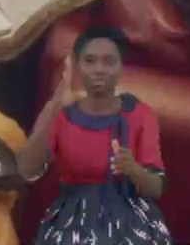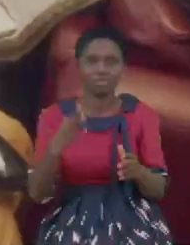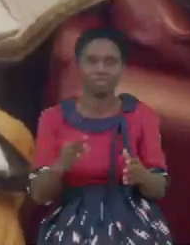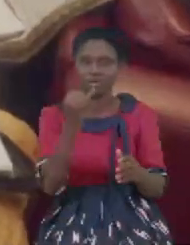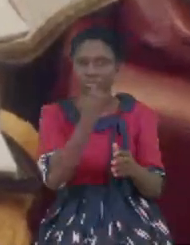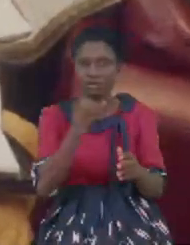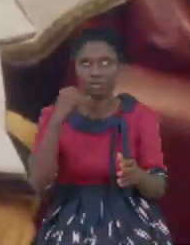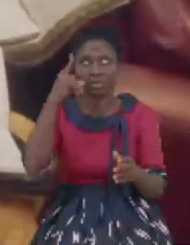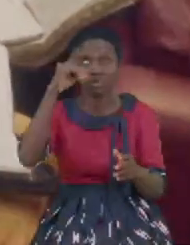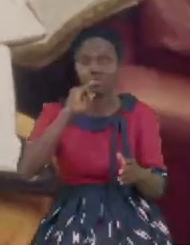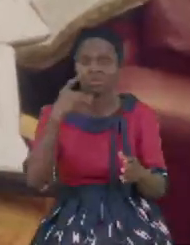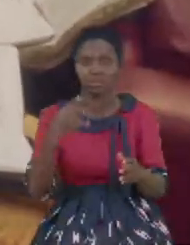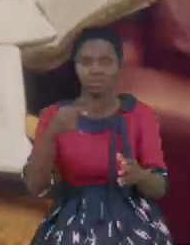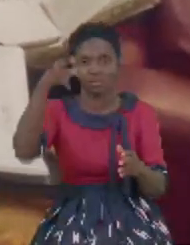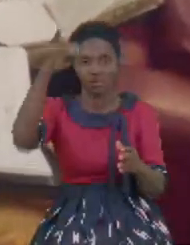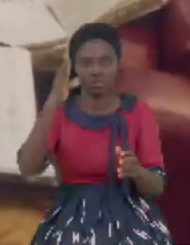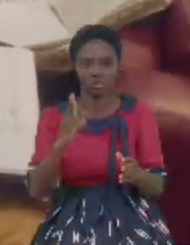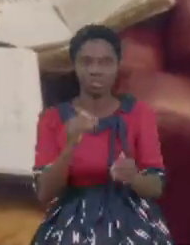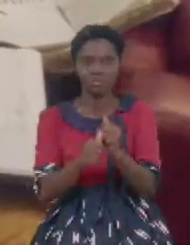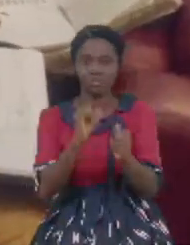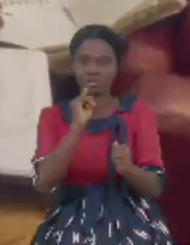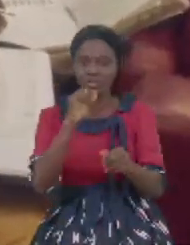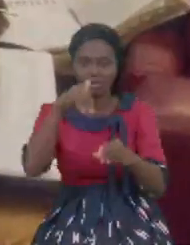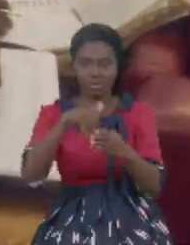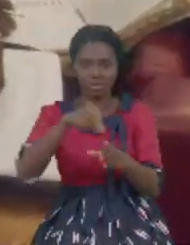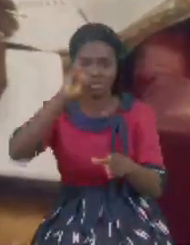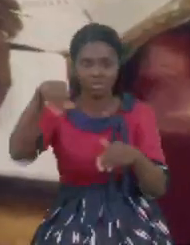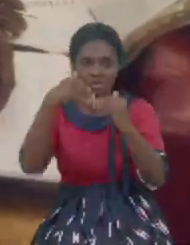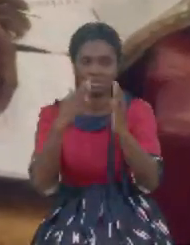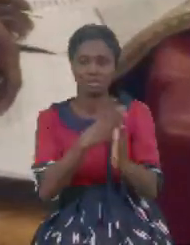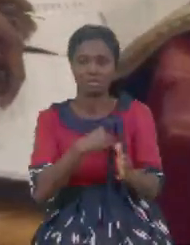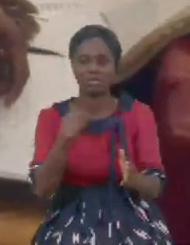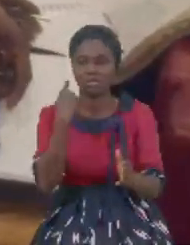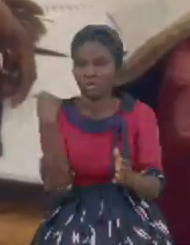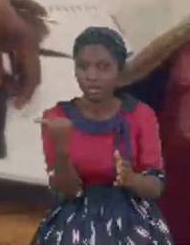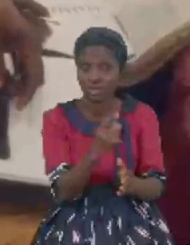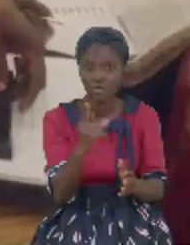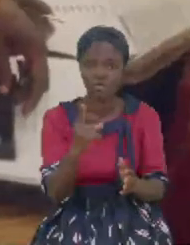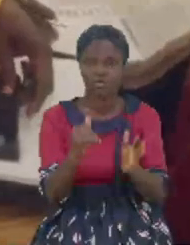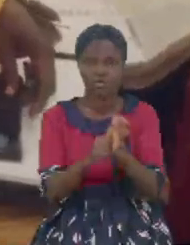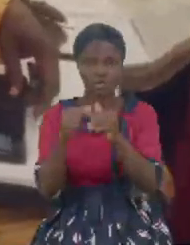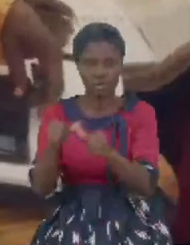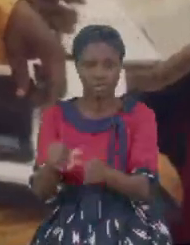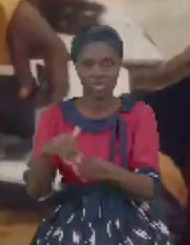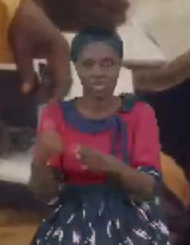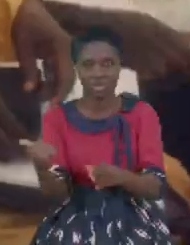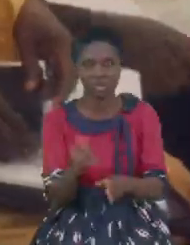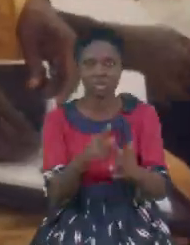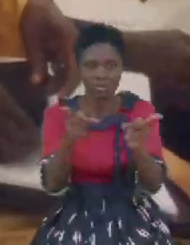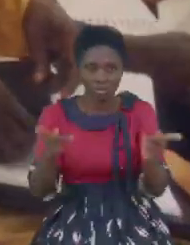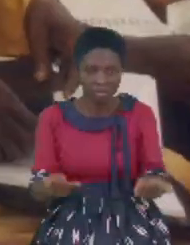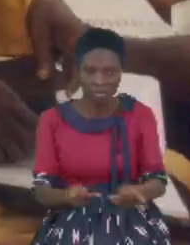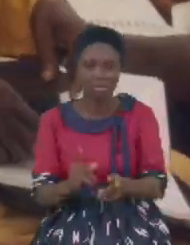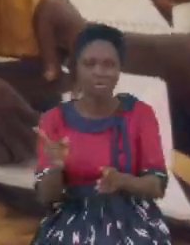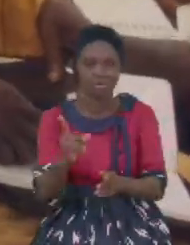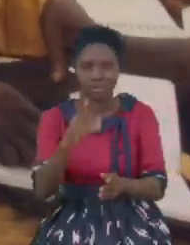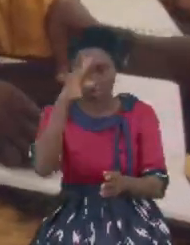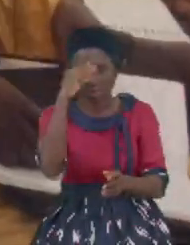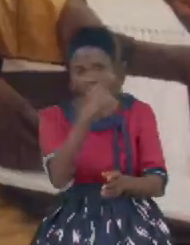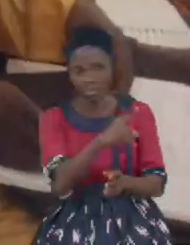le Dieu qui est à Jérusalem. Dans tout lieu où séjournent des restes